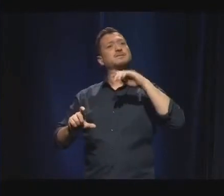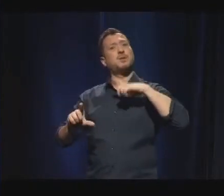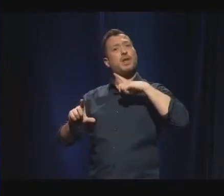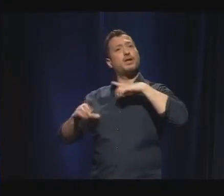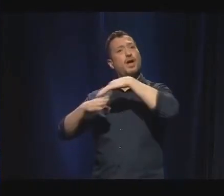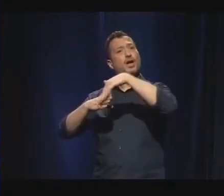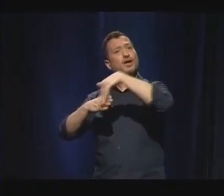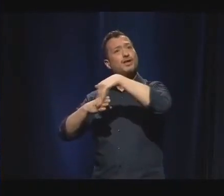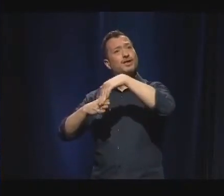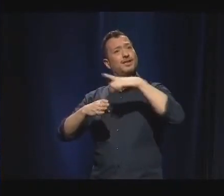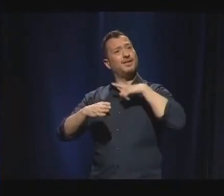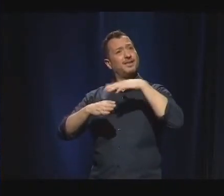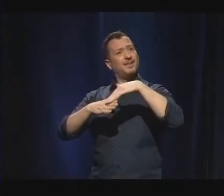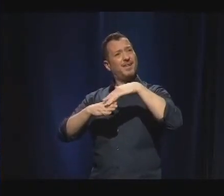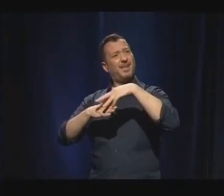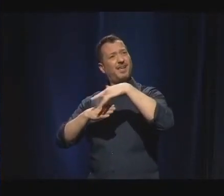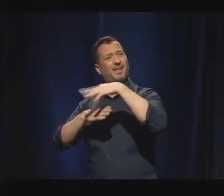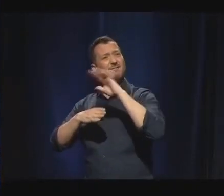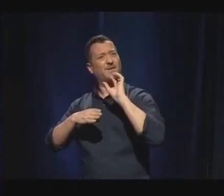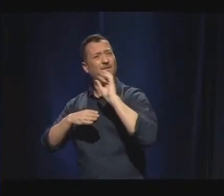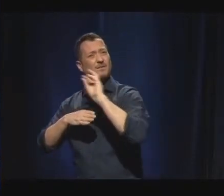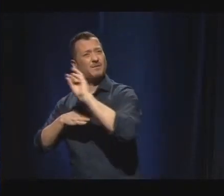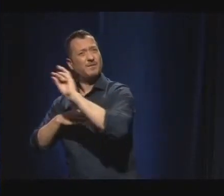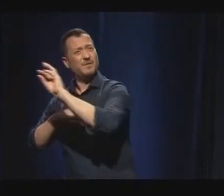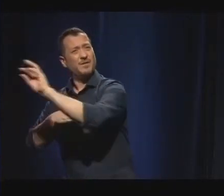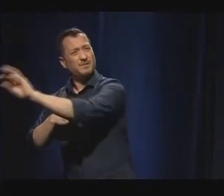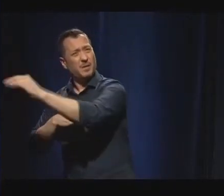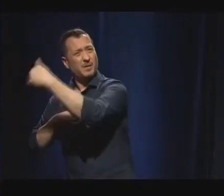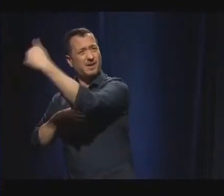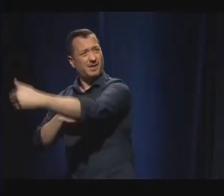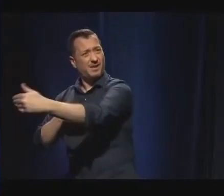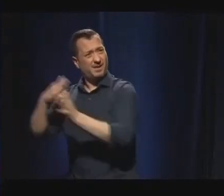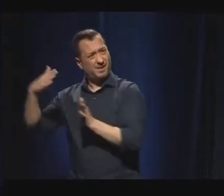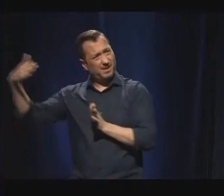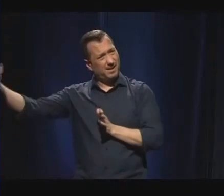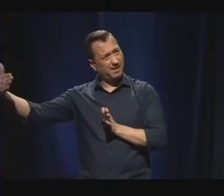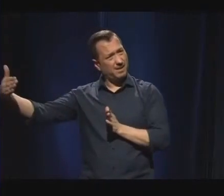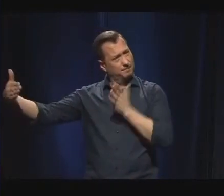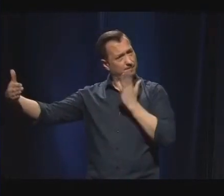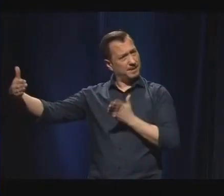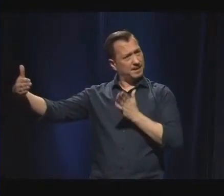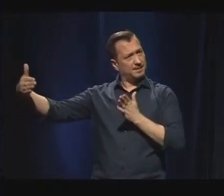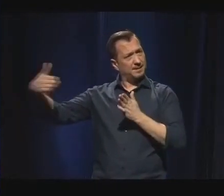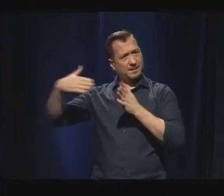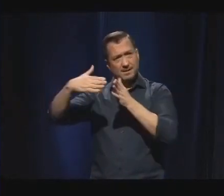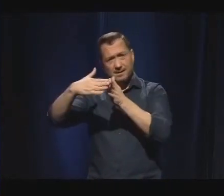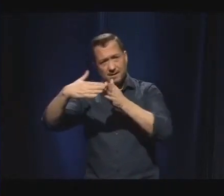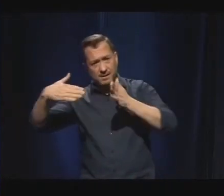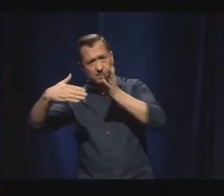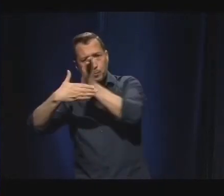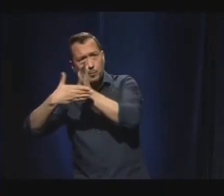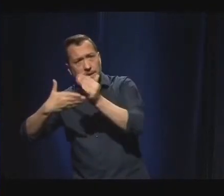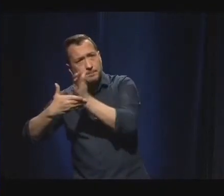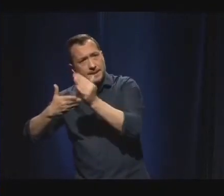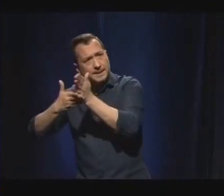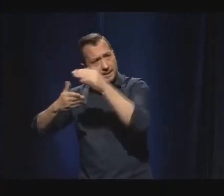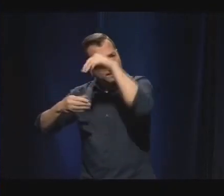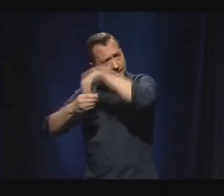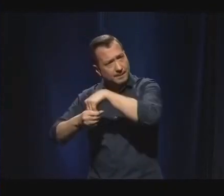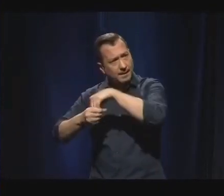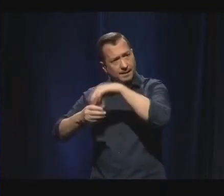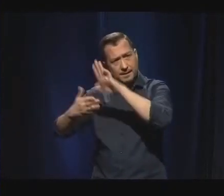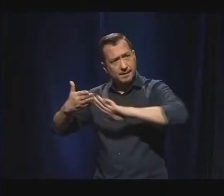qu'à Saint-Cyprien-de-Napierreville. Pourquoi ne pas avoir créé des sous-régions, comme ça s'est vu, par exemple, au printemps, par exemple,